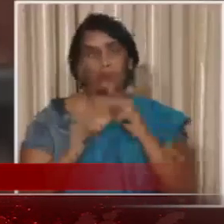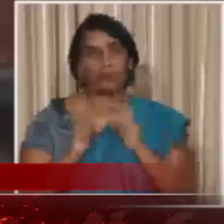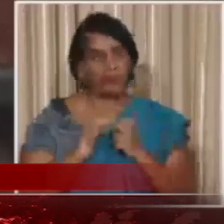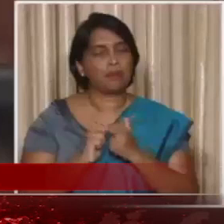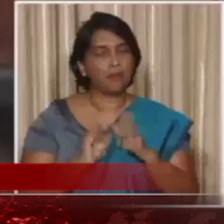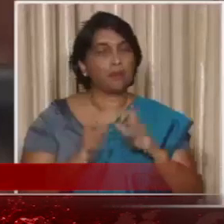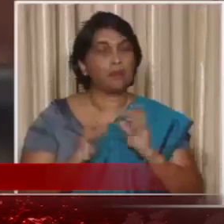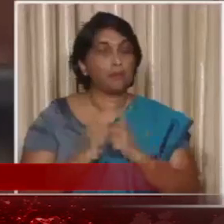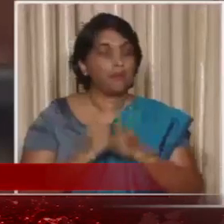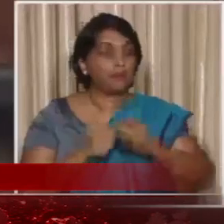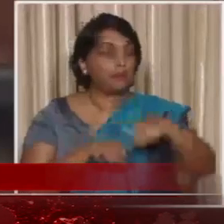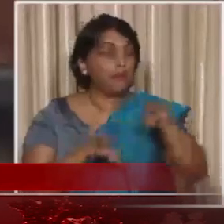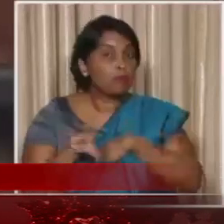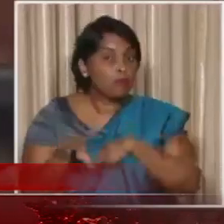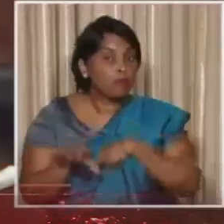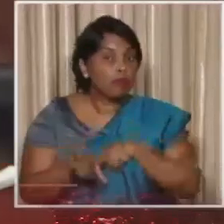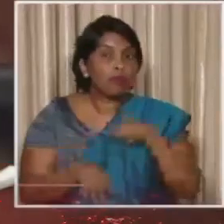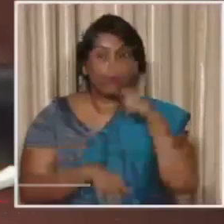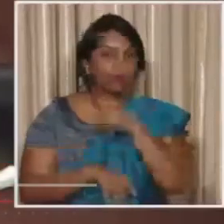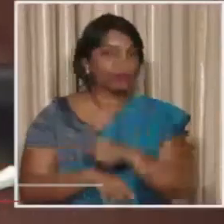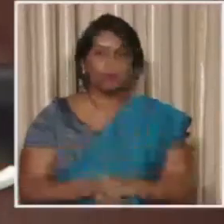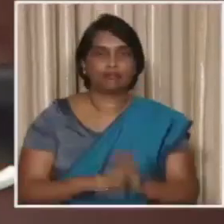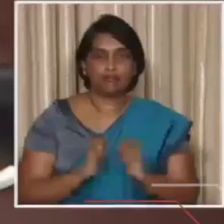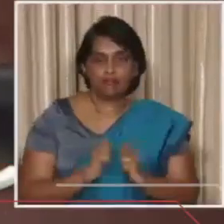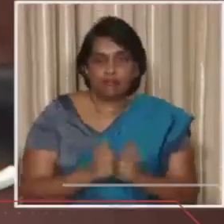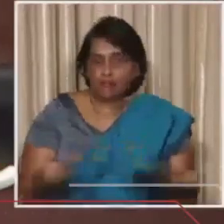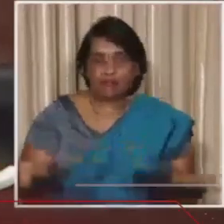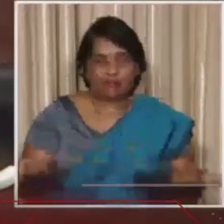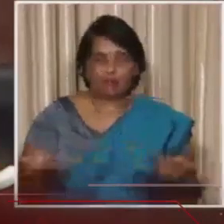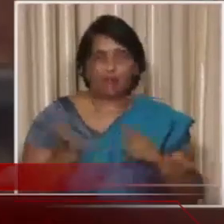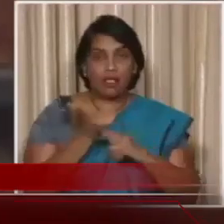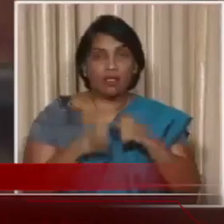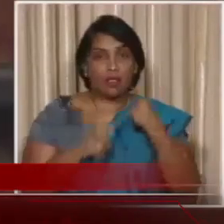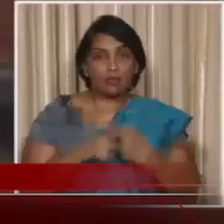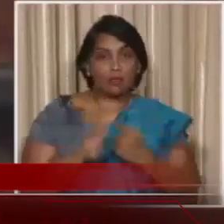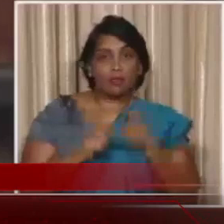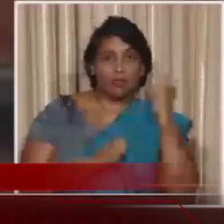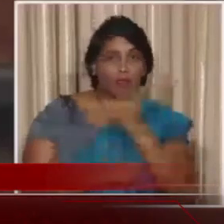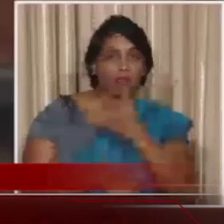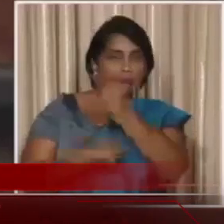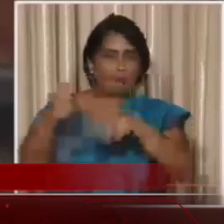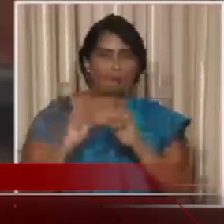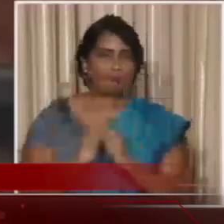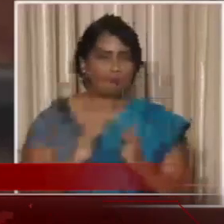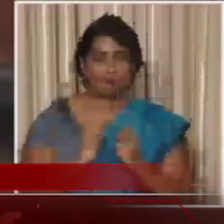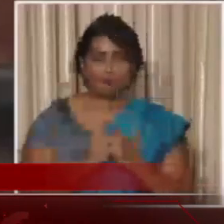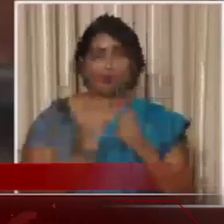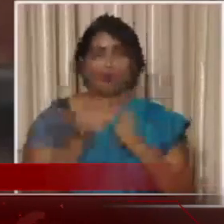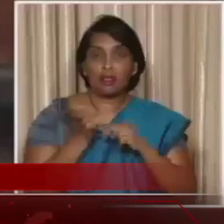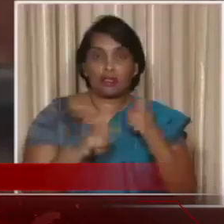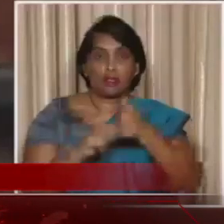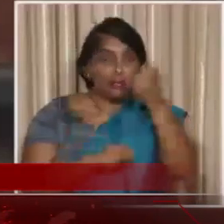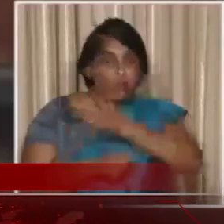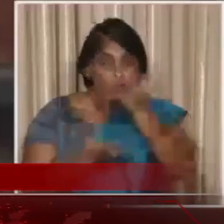හැබැයි අර්බුදේ නිර්මාපකයන් ඒගොල්ලන්ට කිසි හානියක් සිද්ධ වෙන්නේ නැහැ. බදු පැහැර අරපරට කිසි හානියක් සිද්ධ වෙන්නේ නැහැ. බදු මුදල් හොරකම්